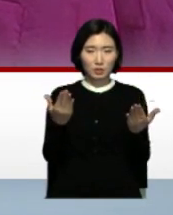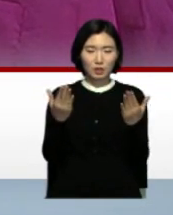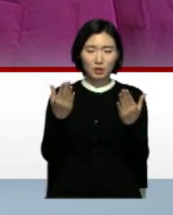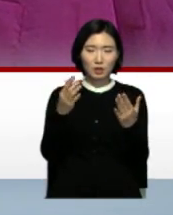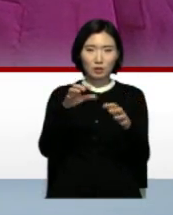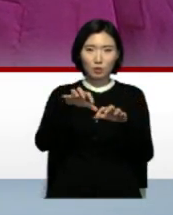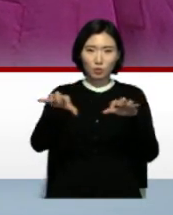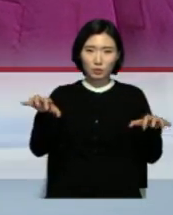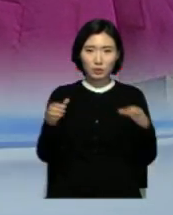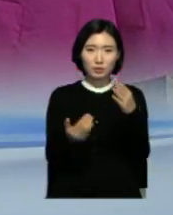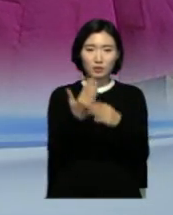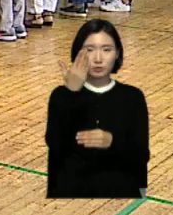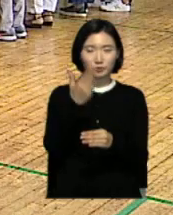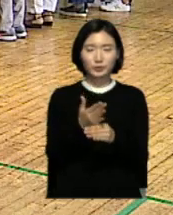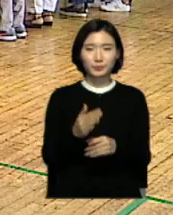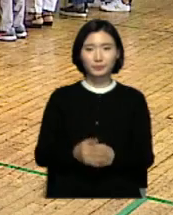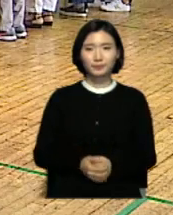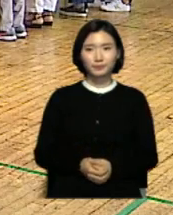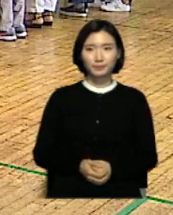있습니다. 송지연 기자입니다.